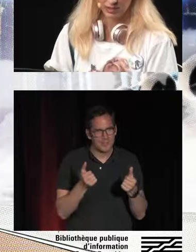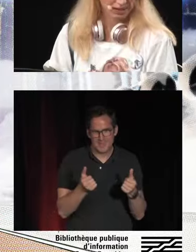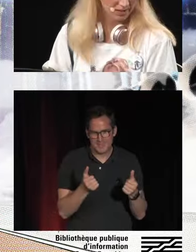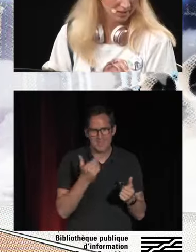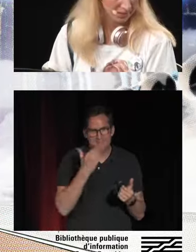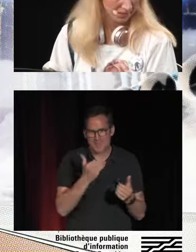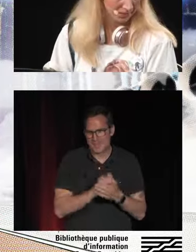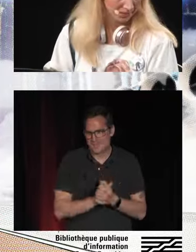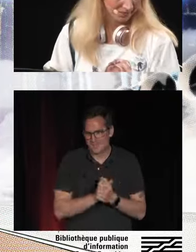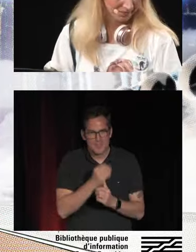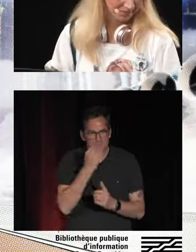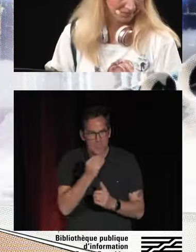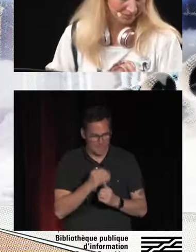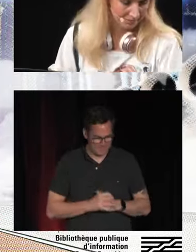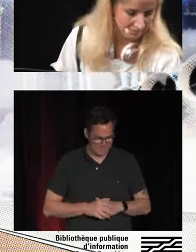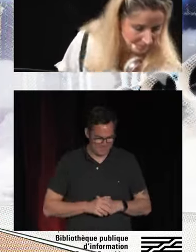Et voilà, c'est bon.